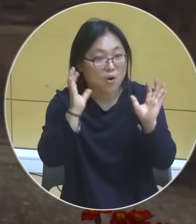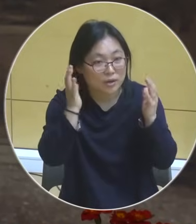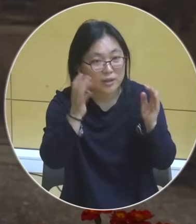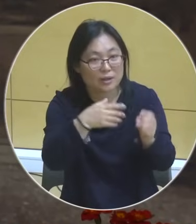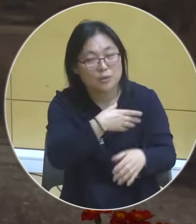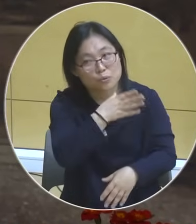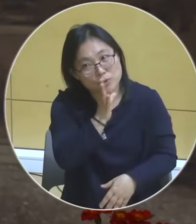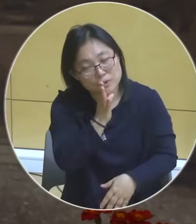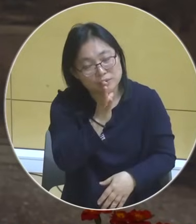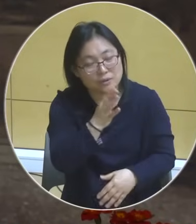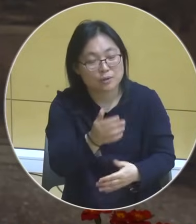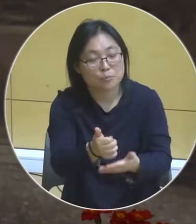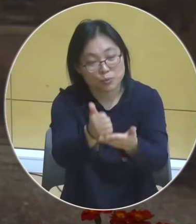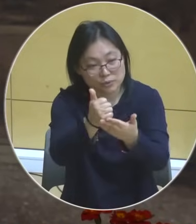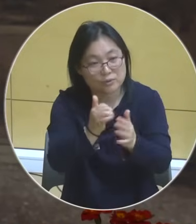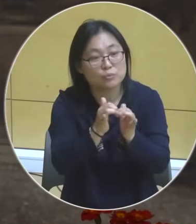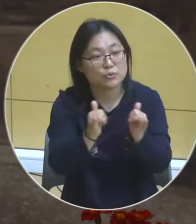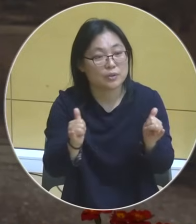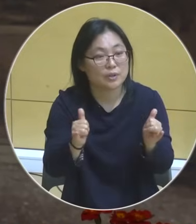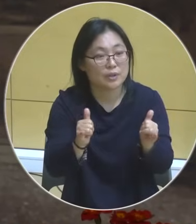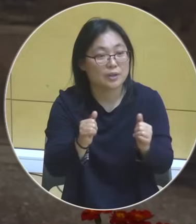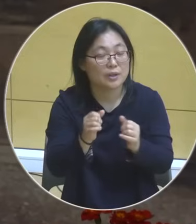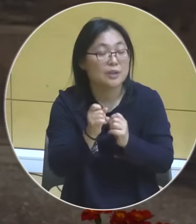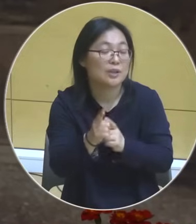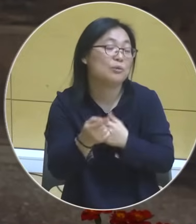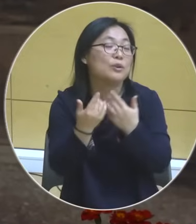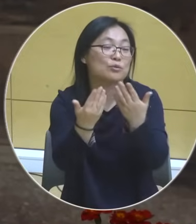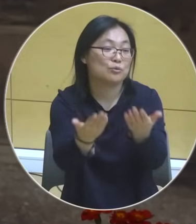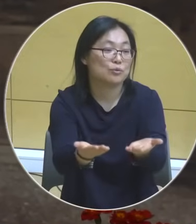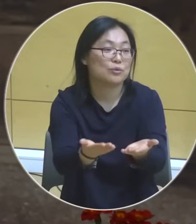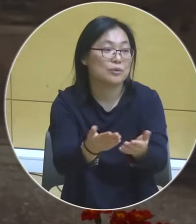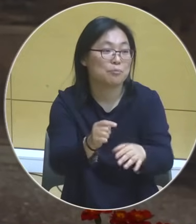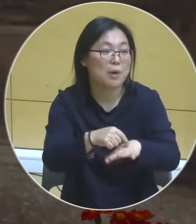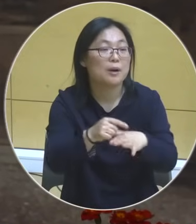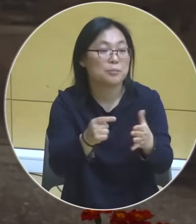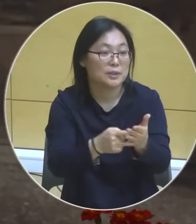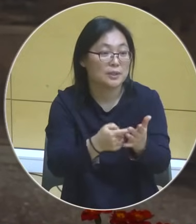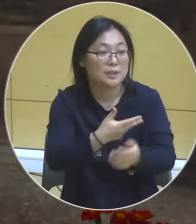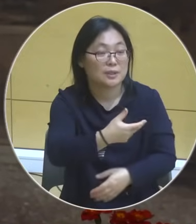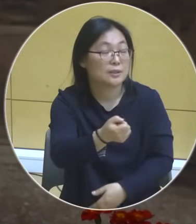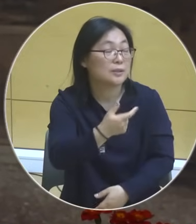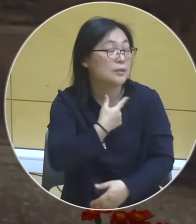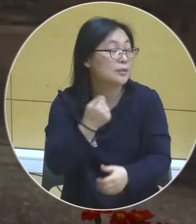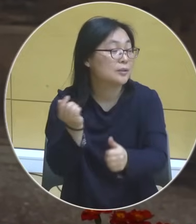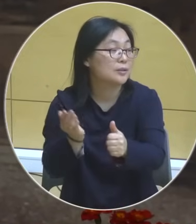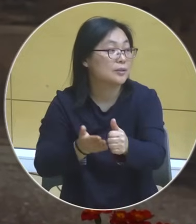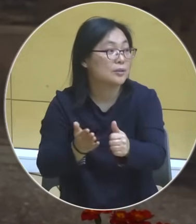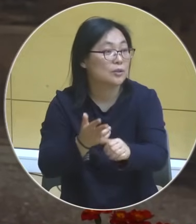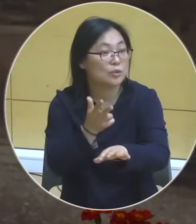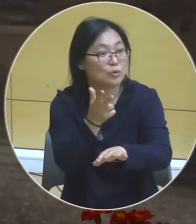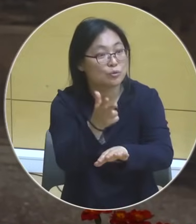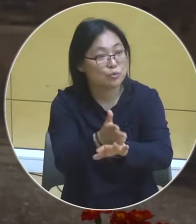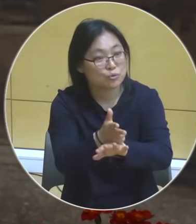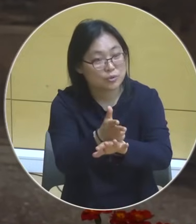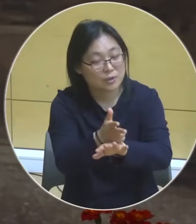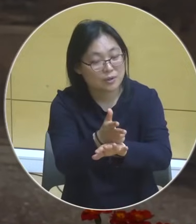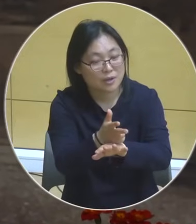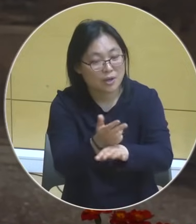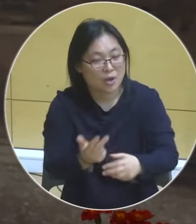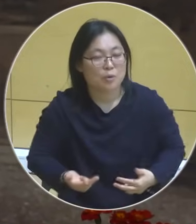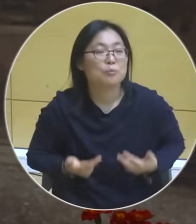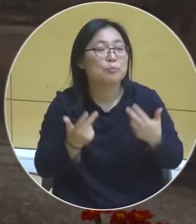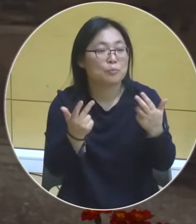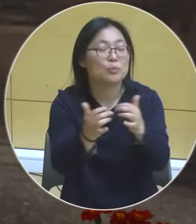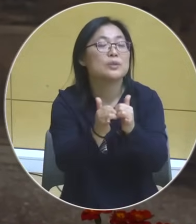어린아이나 또 노역자들을 모시고 오는 분들에게 기회를 주시는 그런 마음들을 함께 열어주시고, 주차요원들에게 여러분